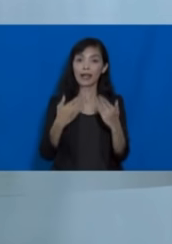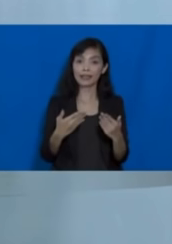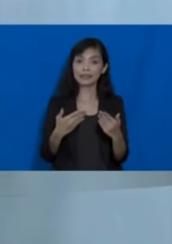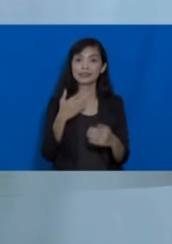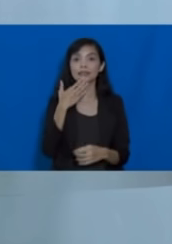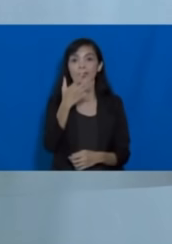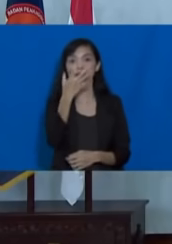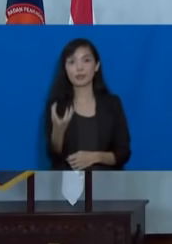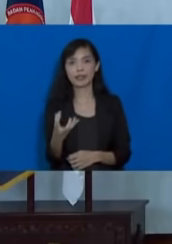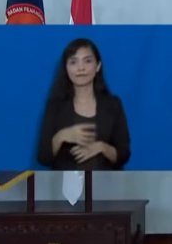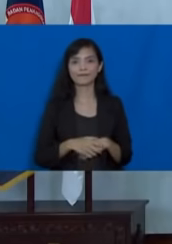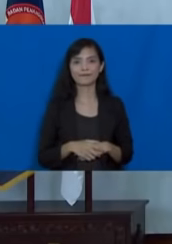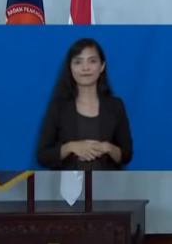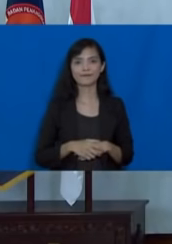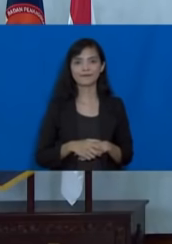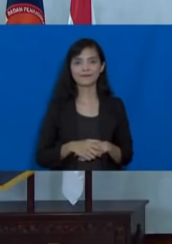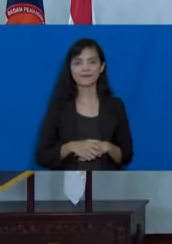selamat sore